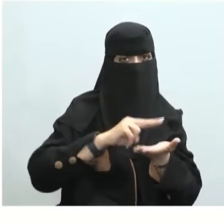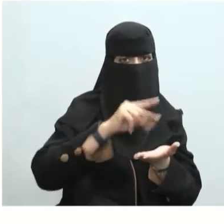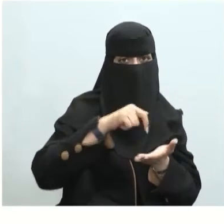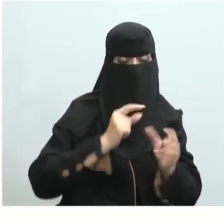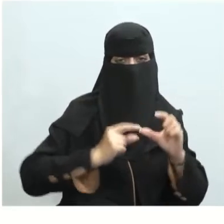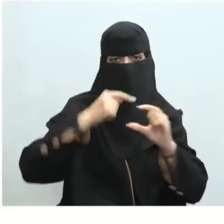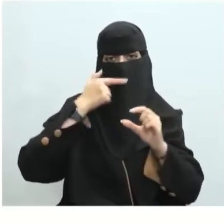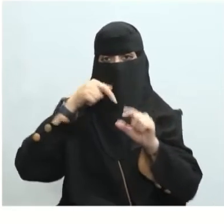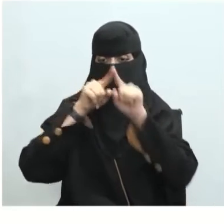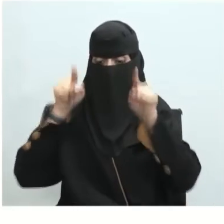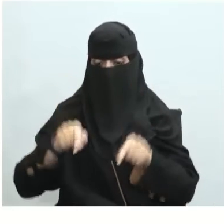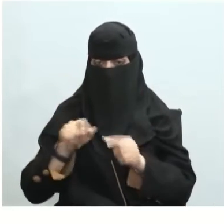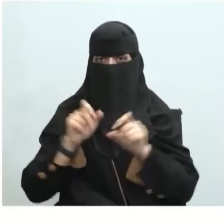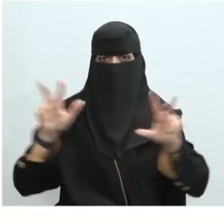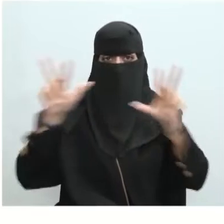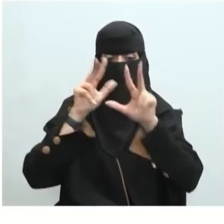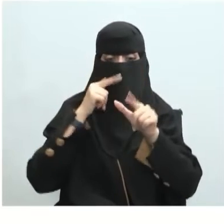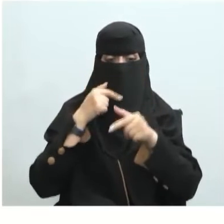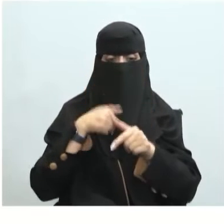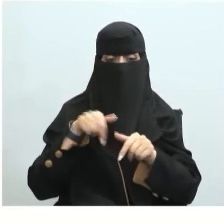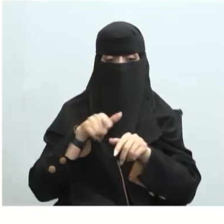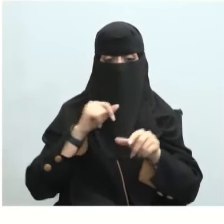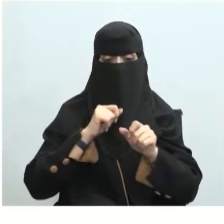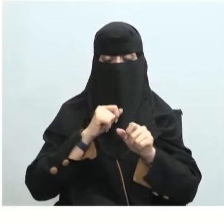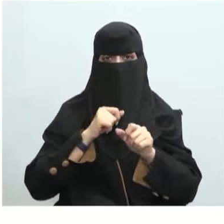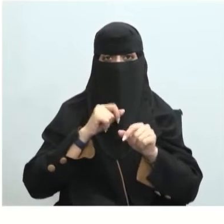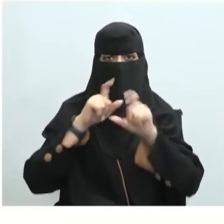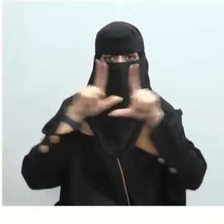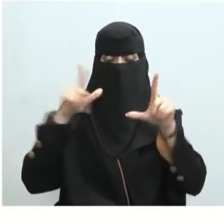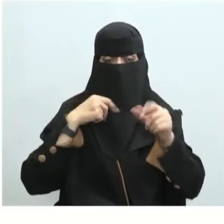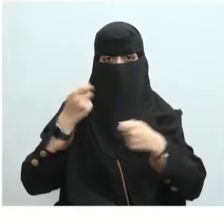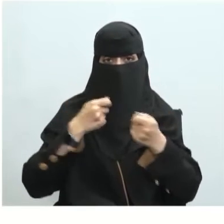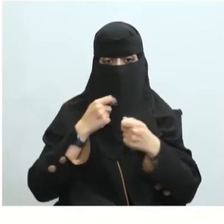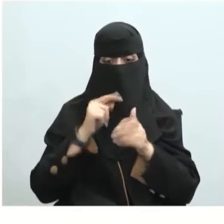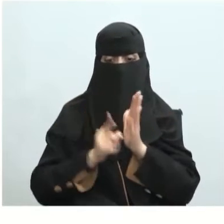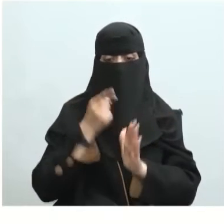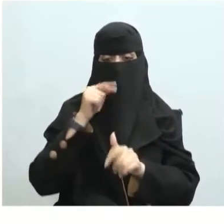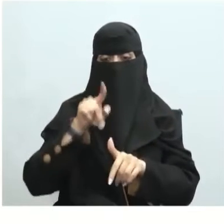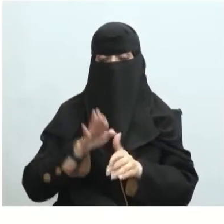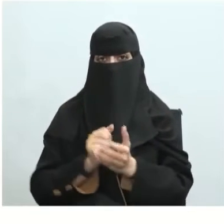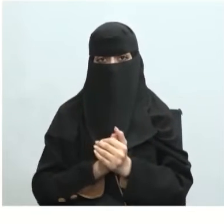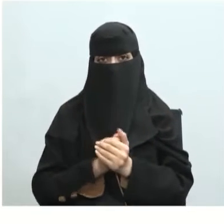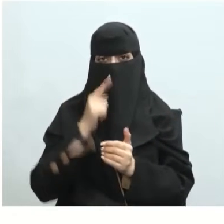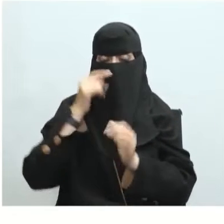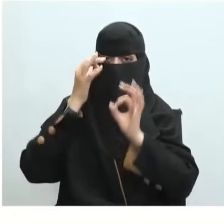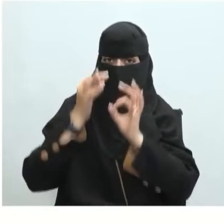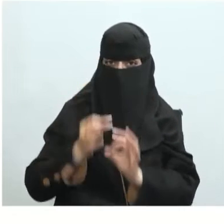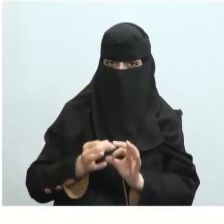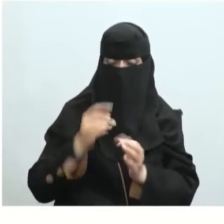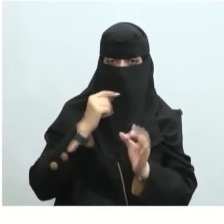اعلان عرض تسويقي كلمه افتتاح تقرير خاطره الاول توثيق اجتماع مجلس الاداره الى اي